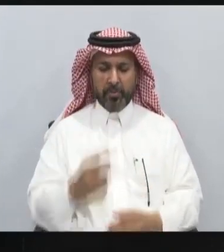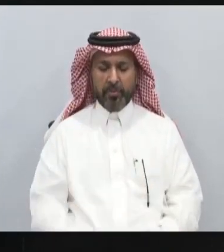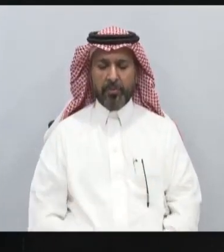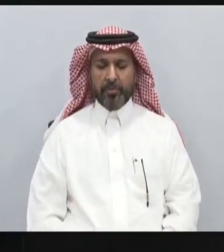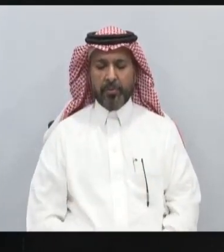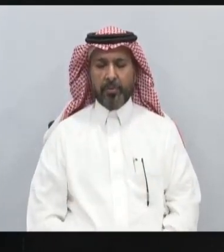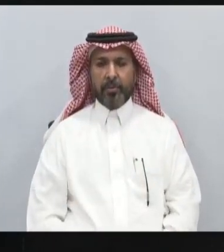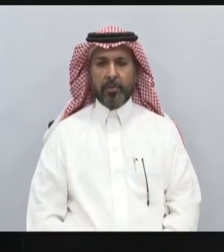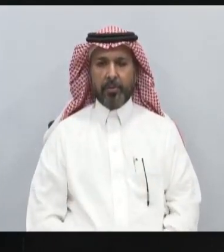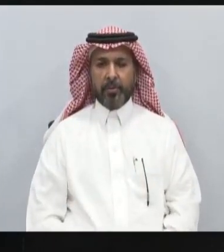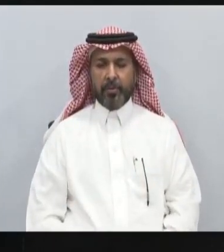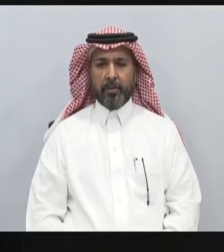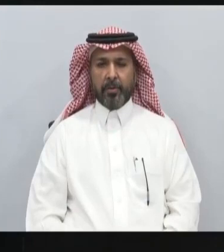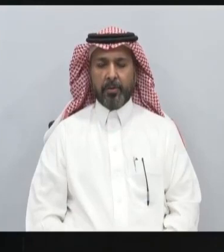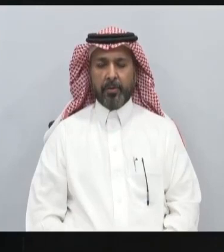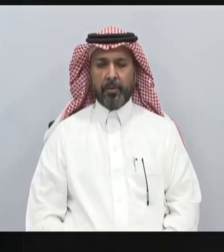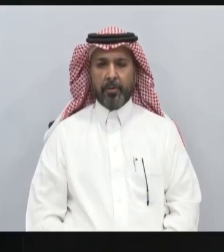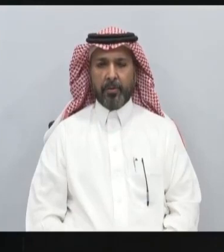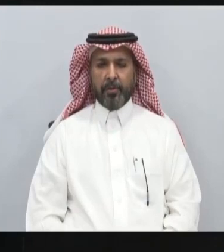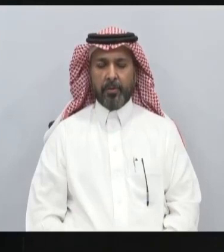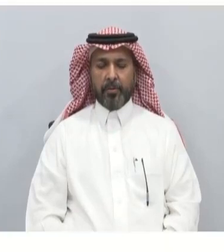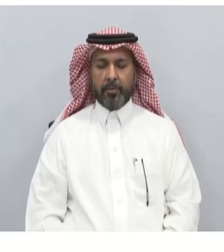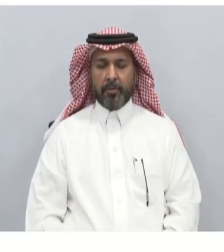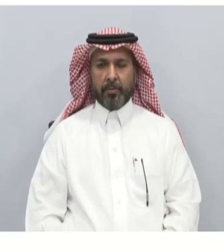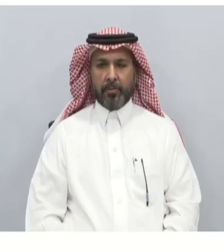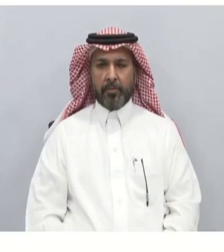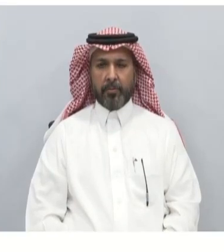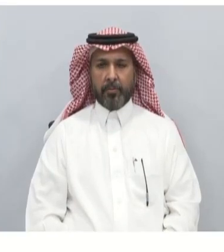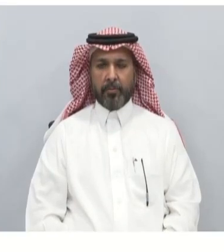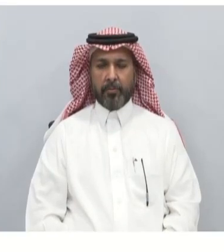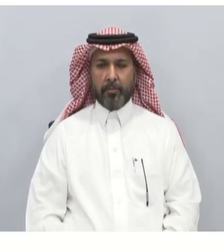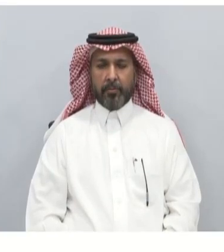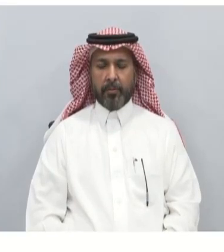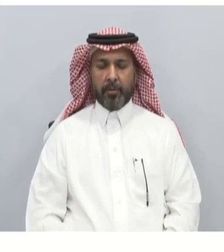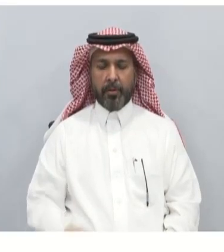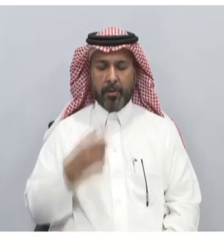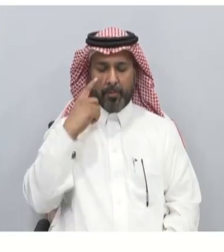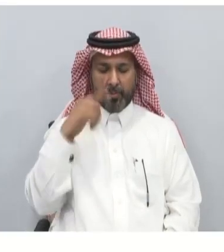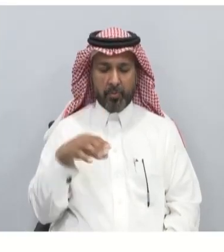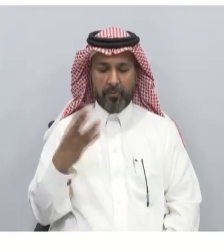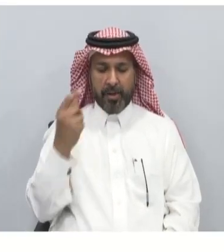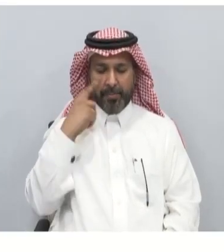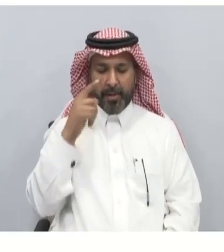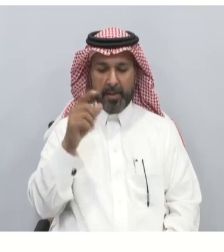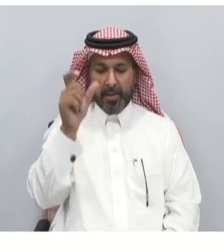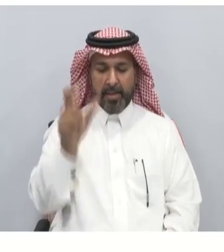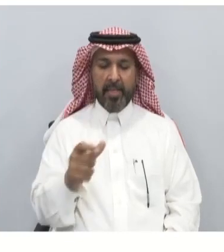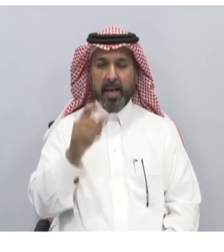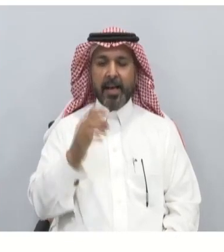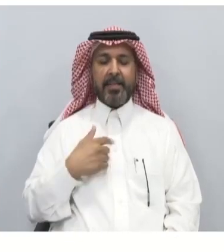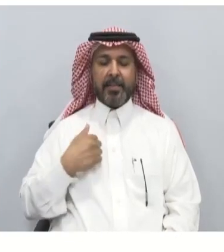نطرح من الحد اللاحق الحد السابق ونوجد الأساس فقط. ثم بعد ذلك طبعا زي ما قلنا هذا